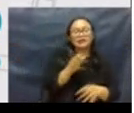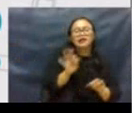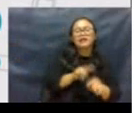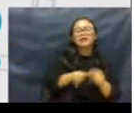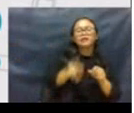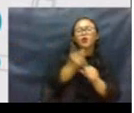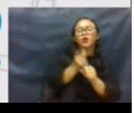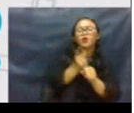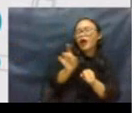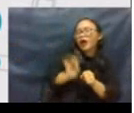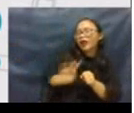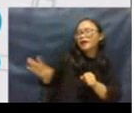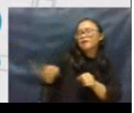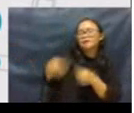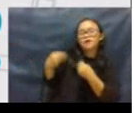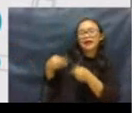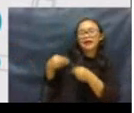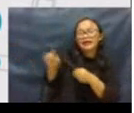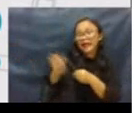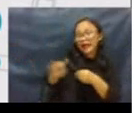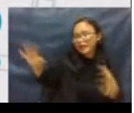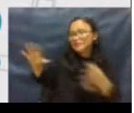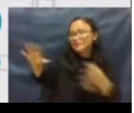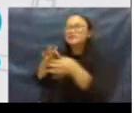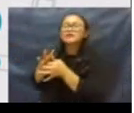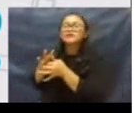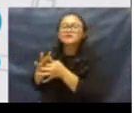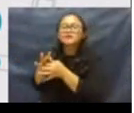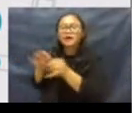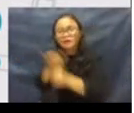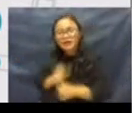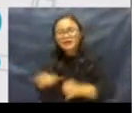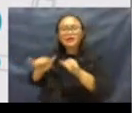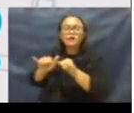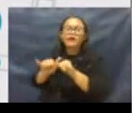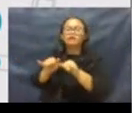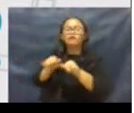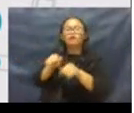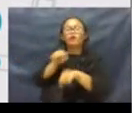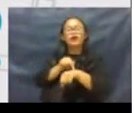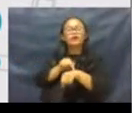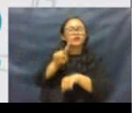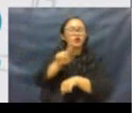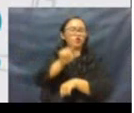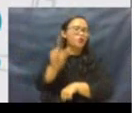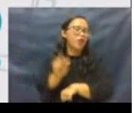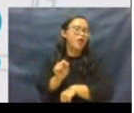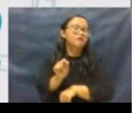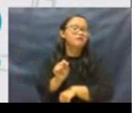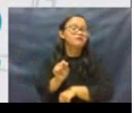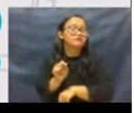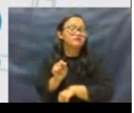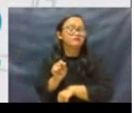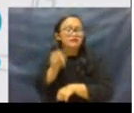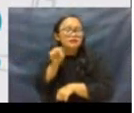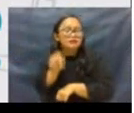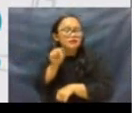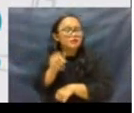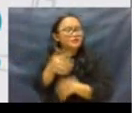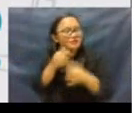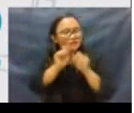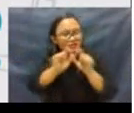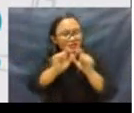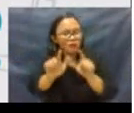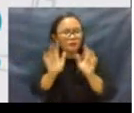di mata pelajaran yang lain selama dalam periode 1 bulan. Nah, itu adalah jawaban dari saya.